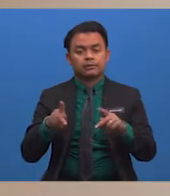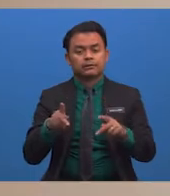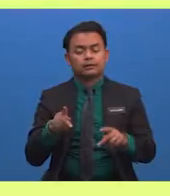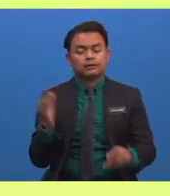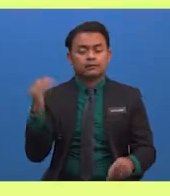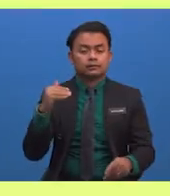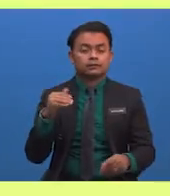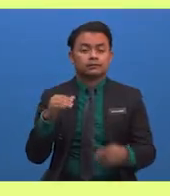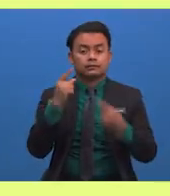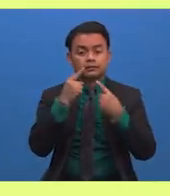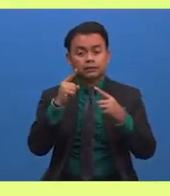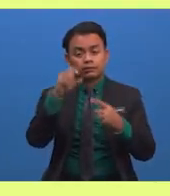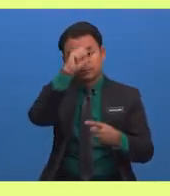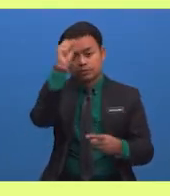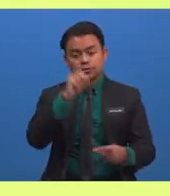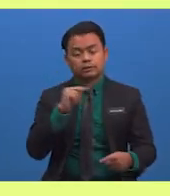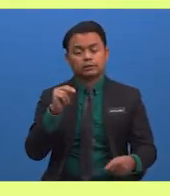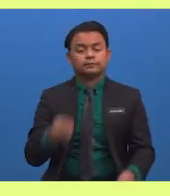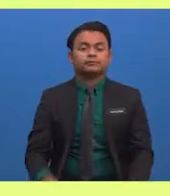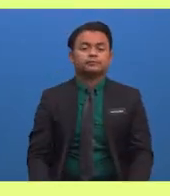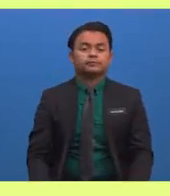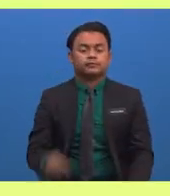soalan. Soalan pertama,